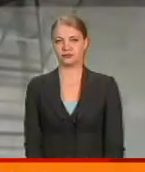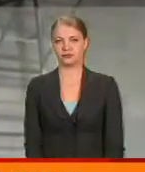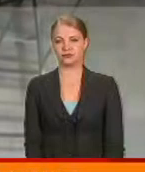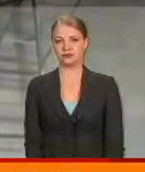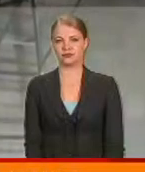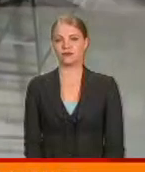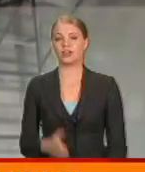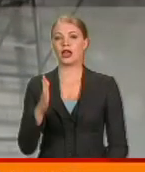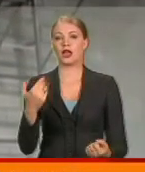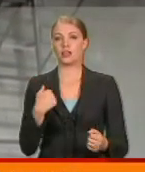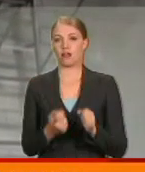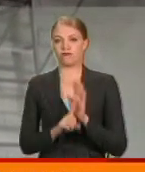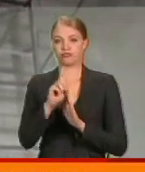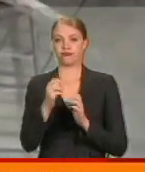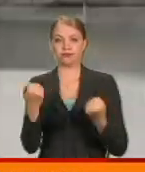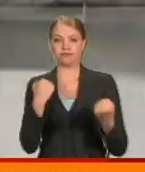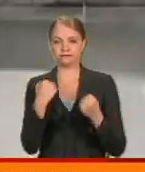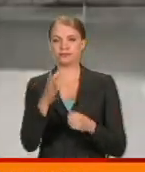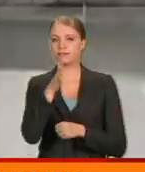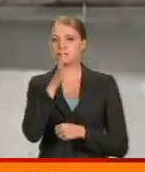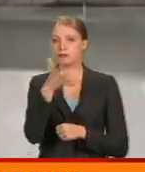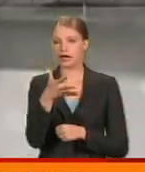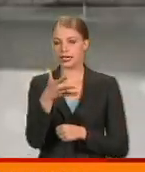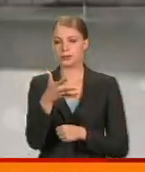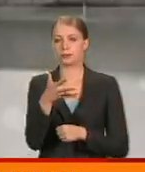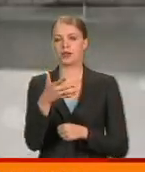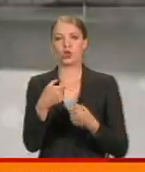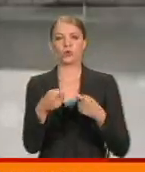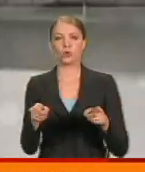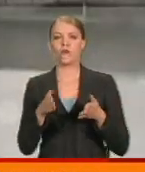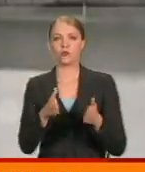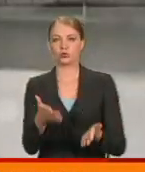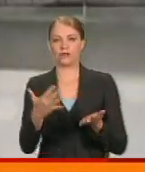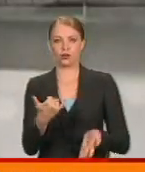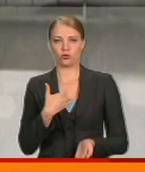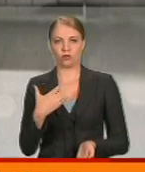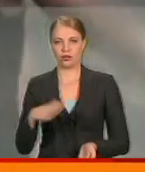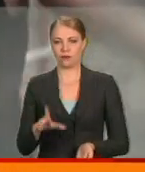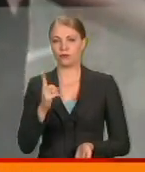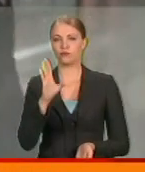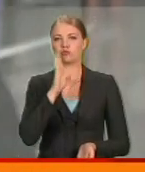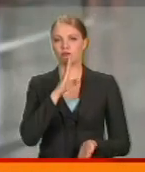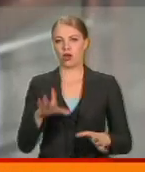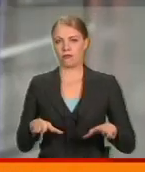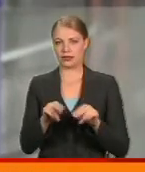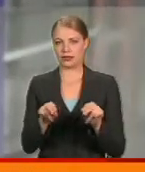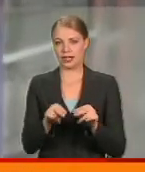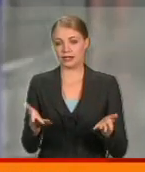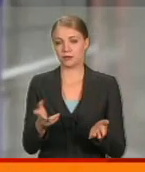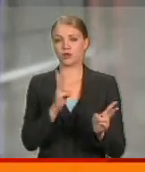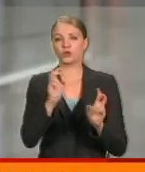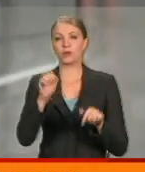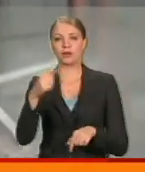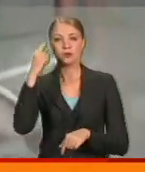Пришла я в гимнастику в 5 лет. В принципе, другого пути, наверное, у меня и не было, потому что мама тренер. Хто б